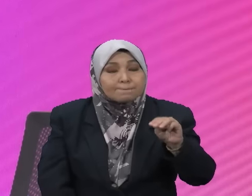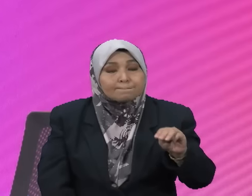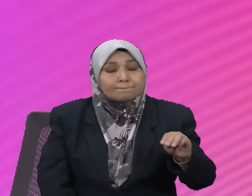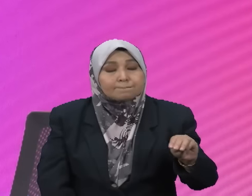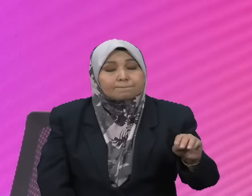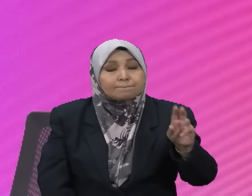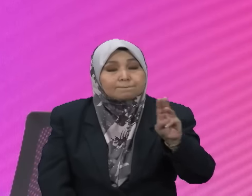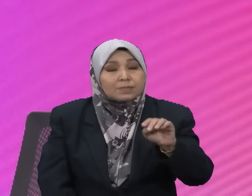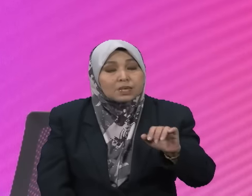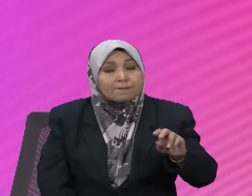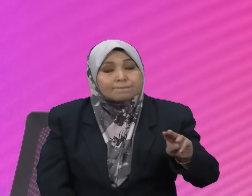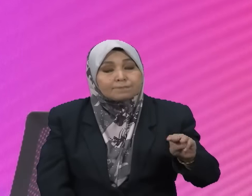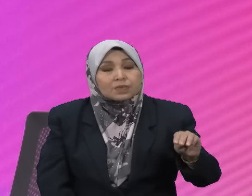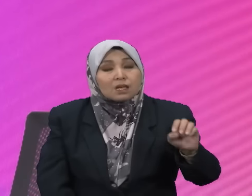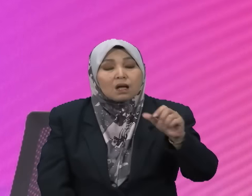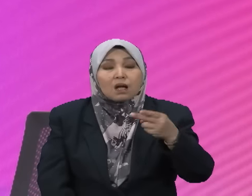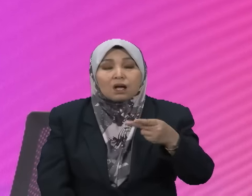aktharihim